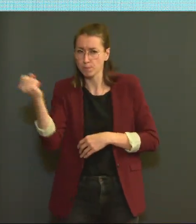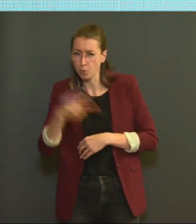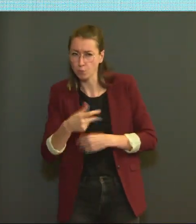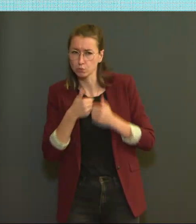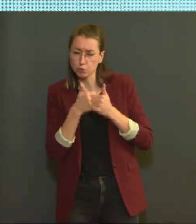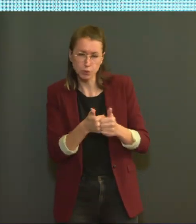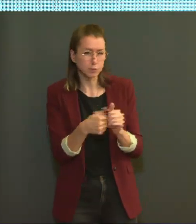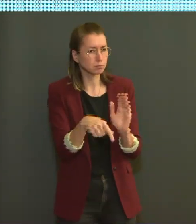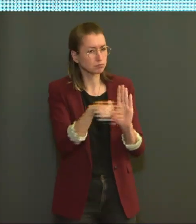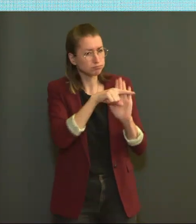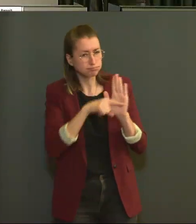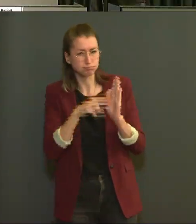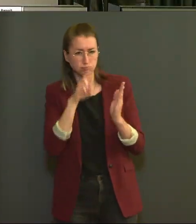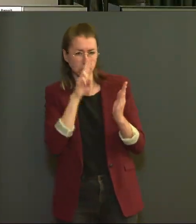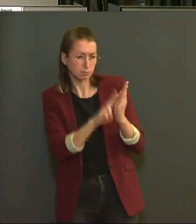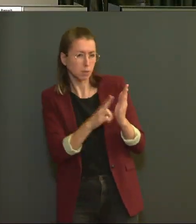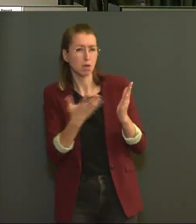Merci.